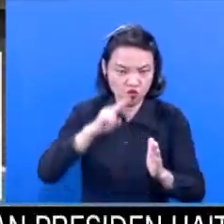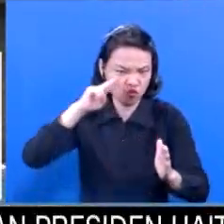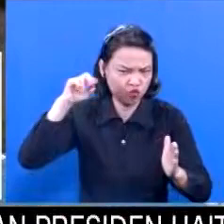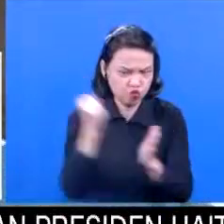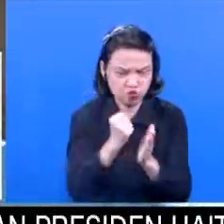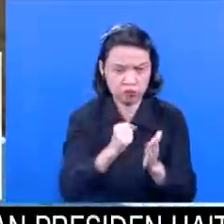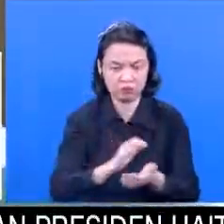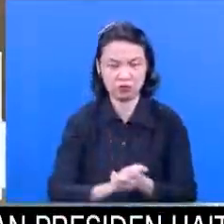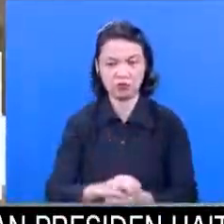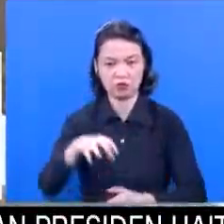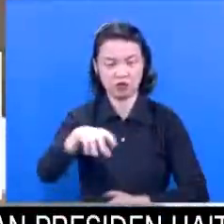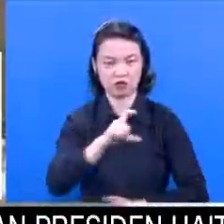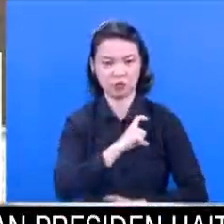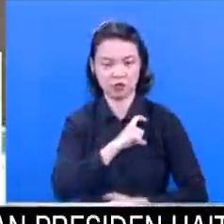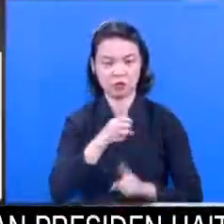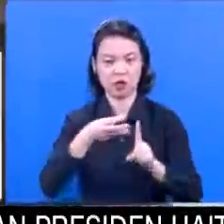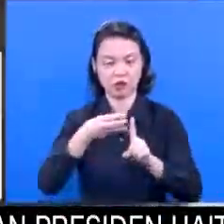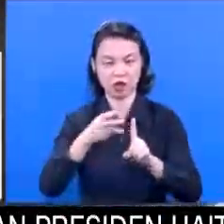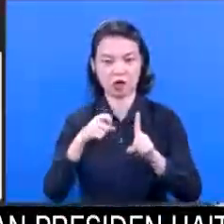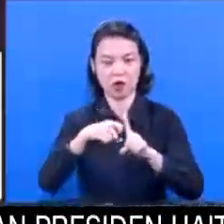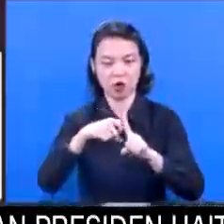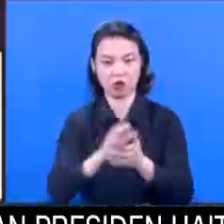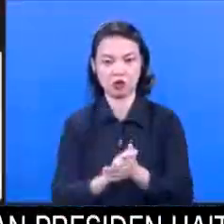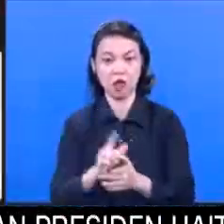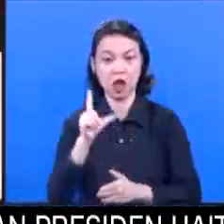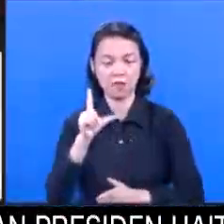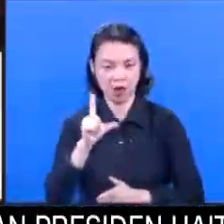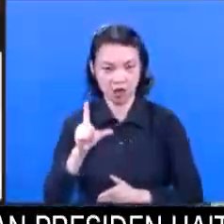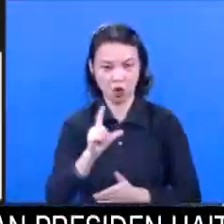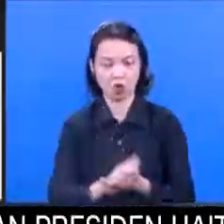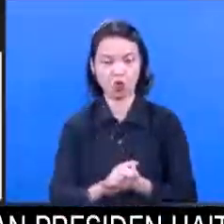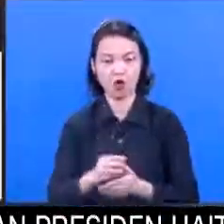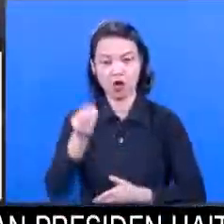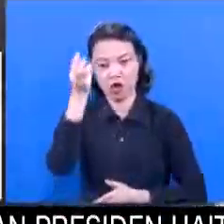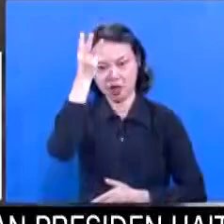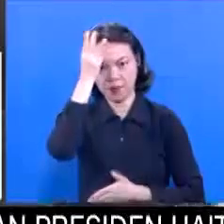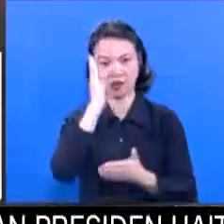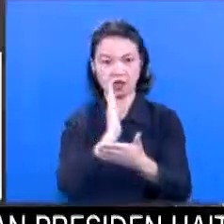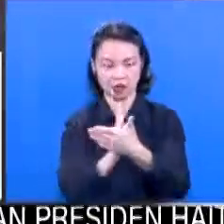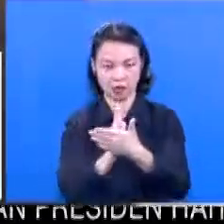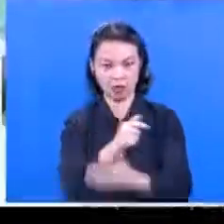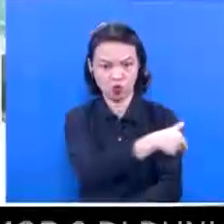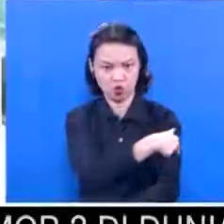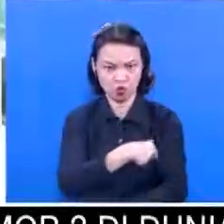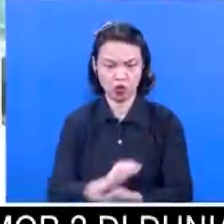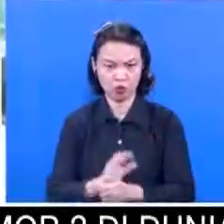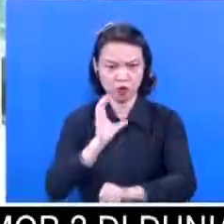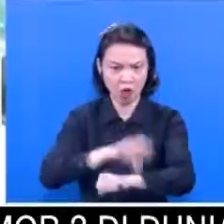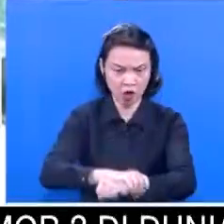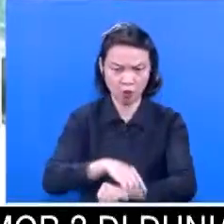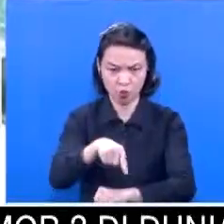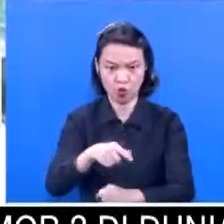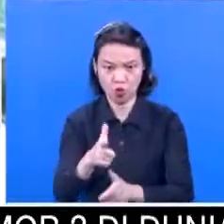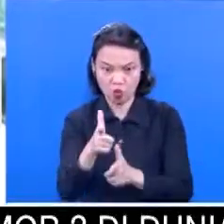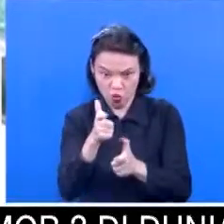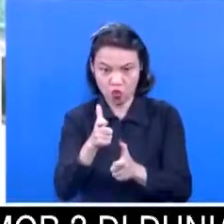di Kecamatan Batangkawa, Kabupaten Lamandau, Kalimantan Tengah. Selain mengepung, petugas juga melumpuhkan tersangka karena berusaha kabur